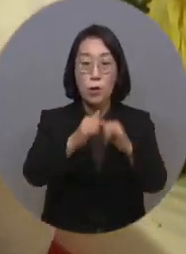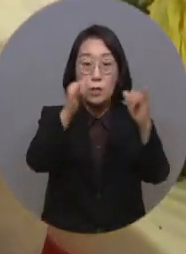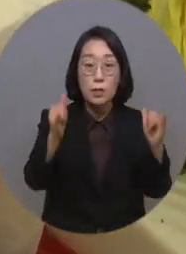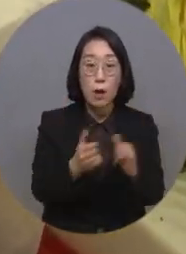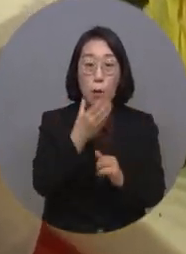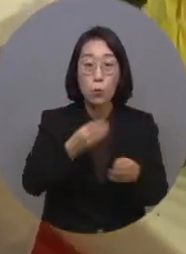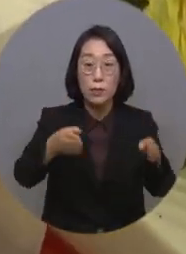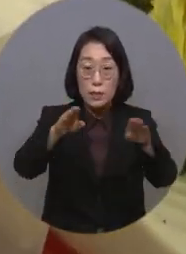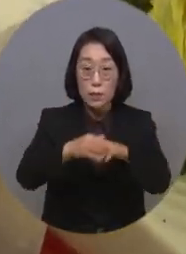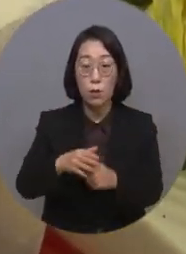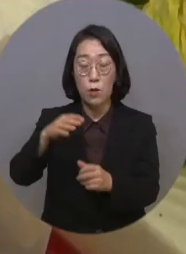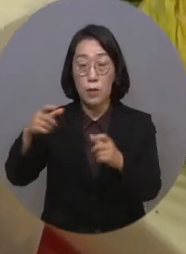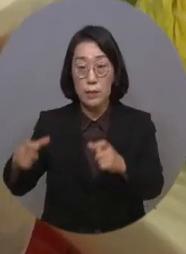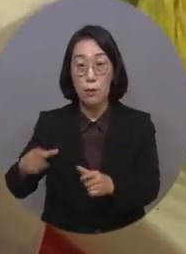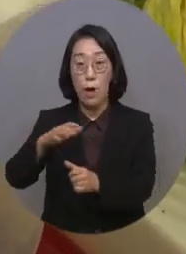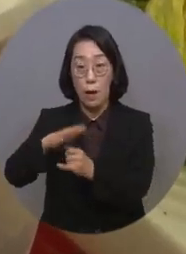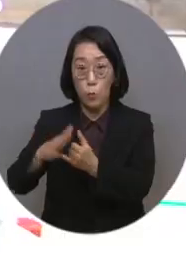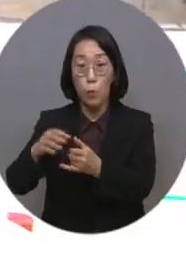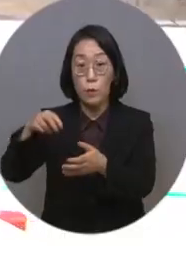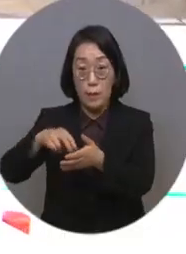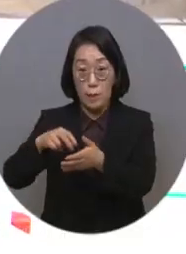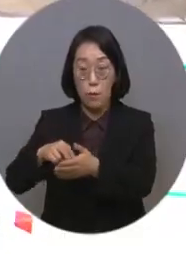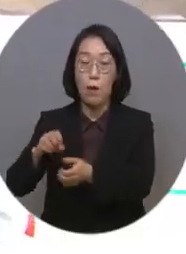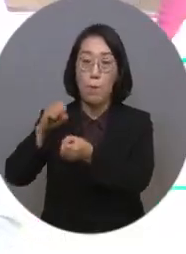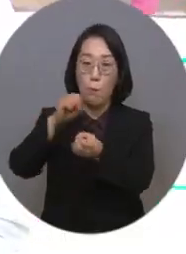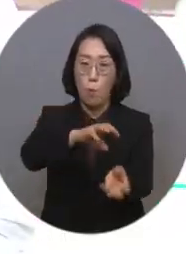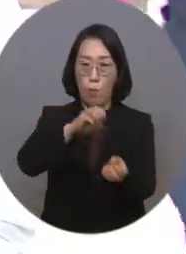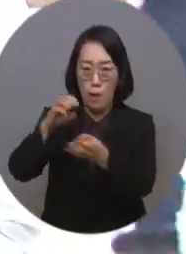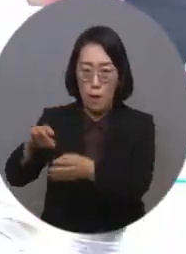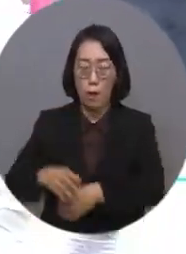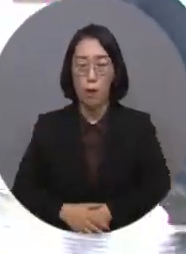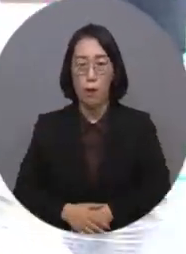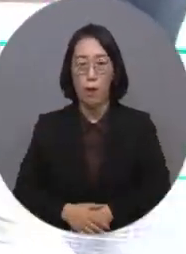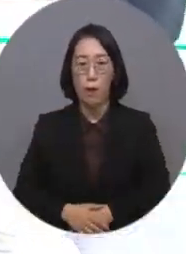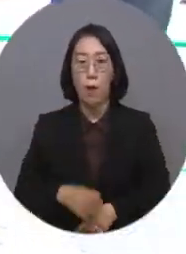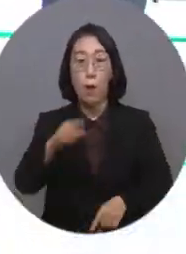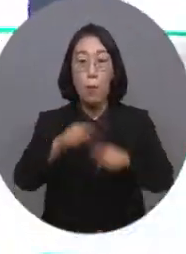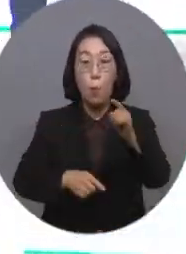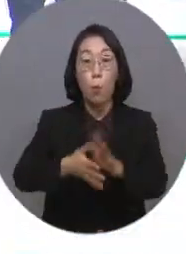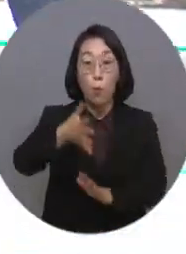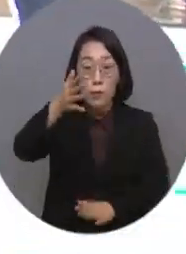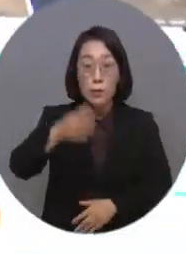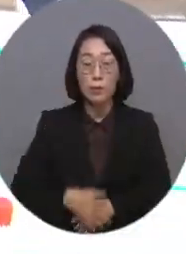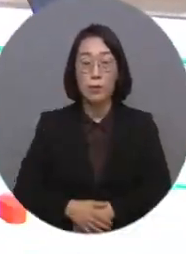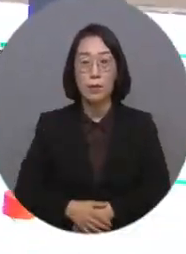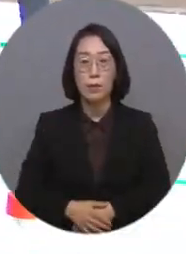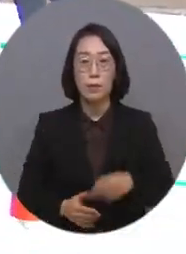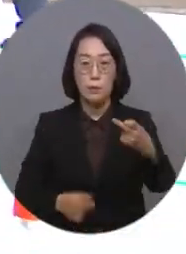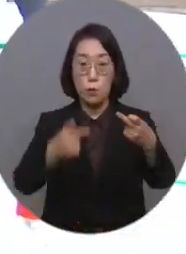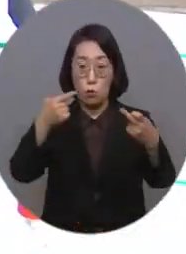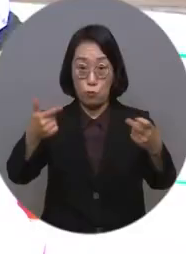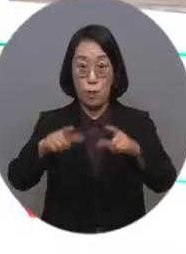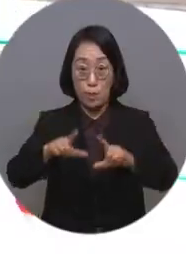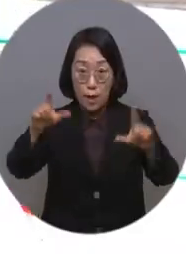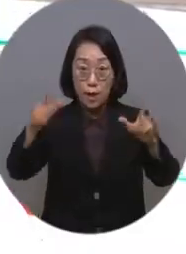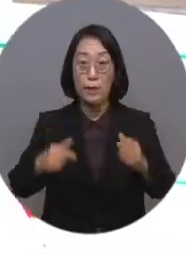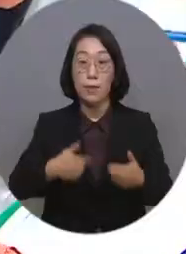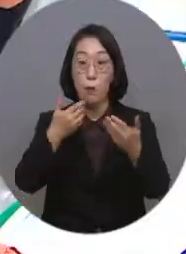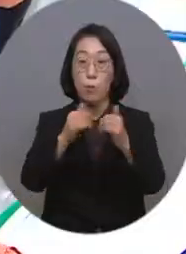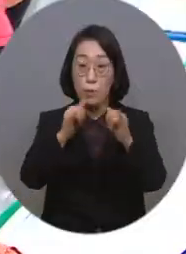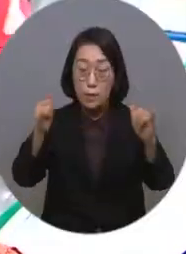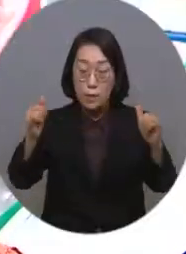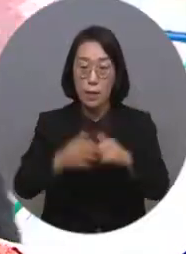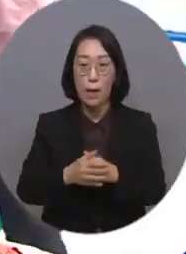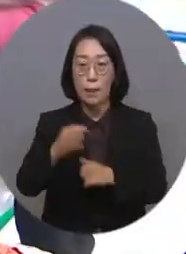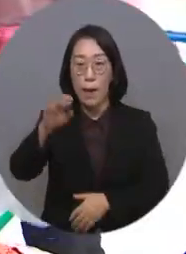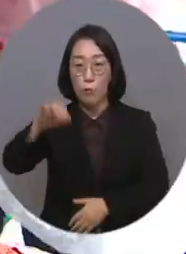사회복지시설과 지역아동센터에 전달했습니다. 목포시는 지난 6일 박홍률 목포시장과 자원봉사자,